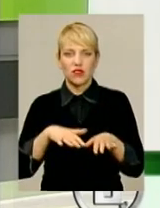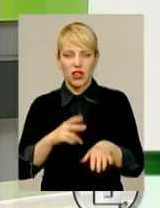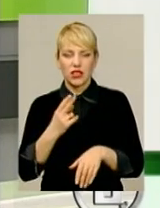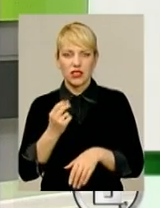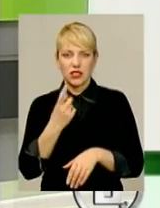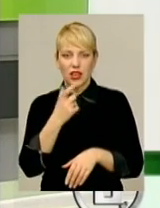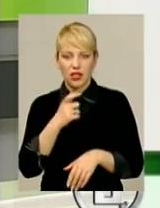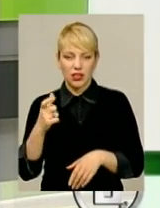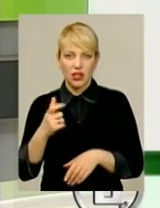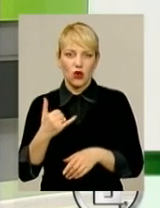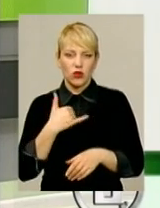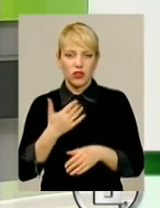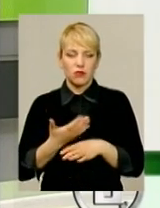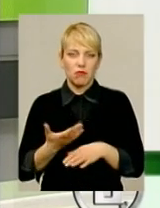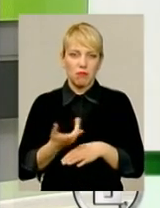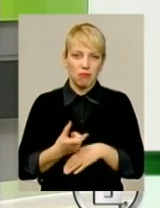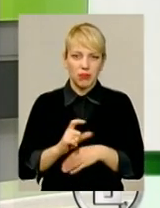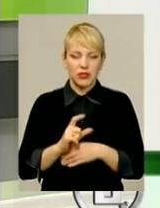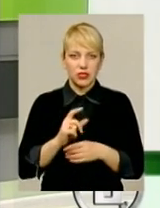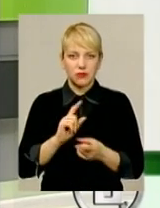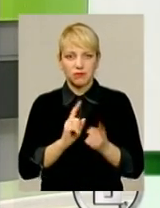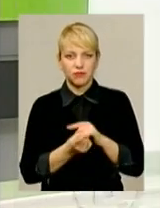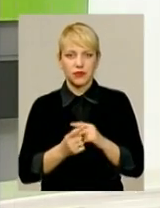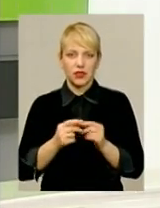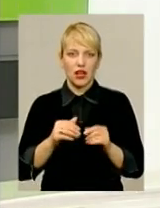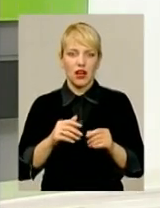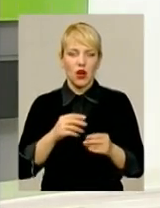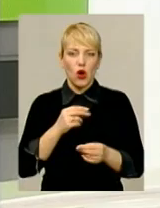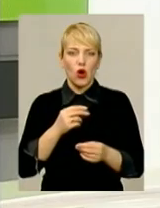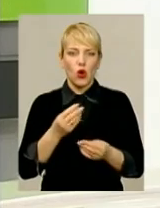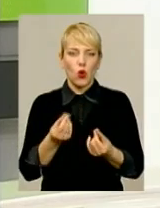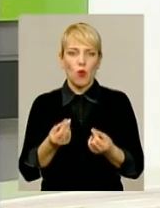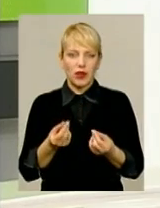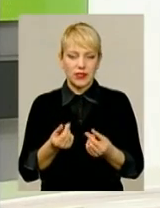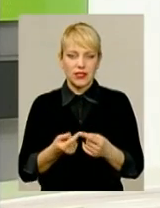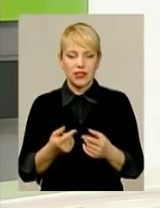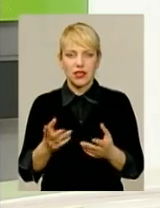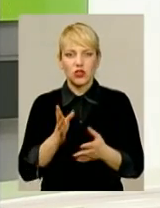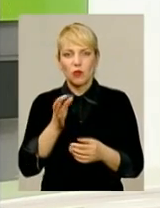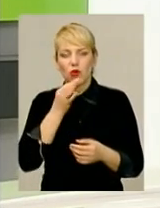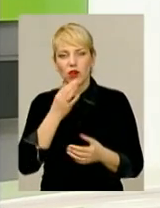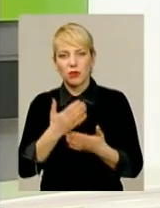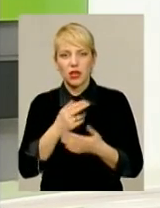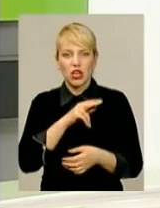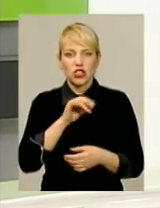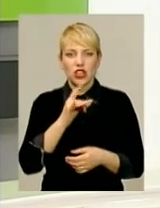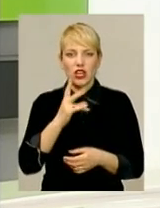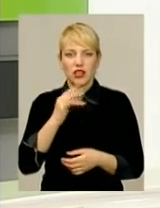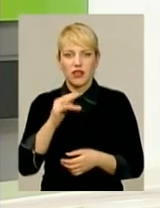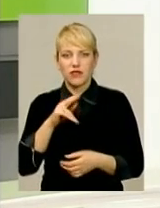нас така от більш комерційна. За рахунок чого він буде привабливий? От, наприклад, взяти Чернівці, Львів, там